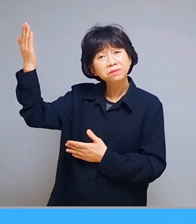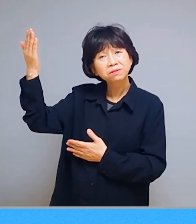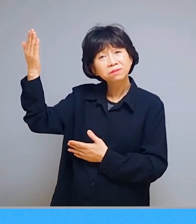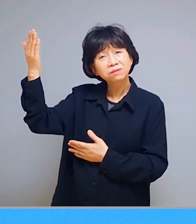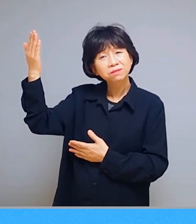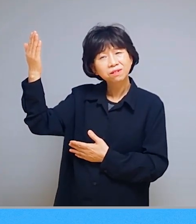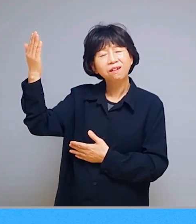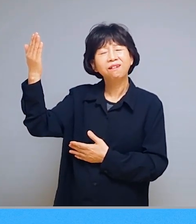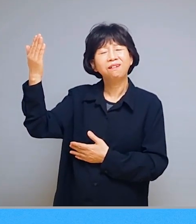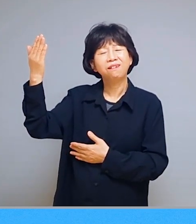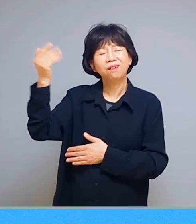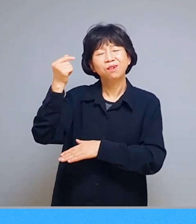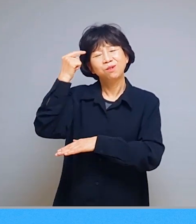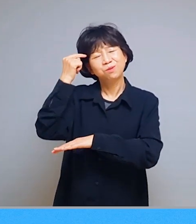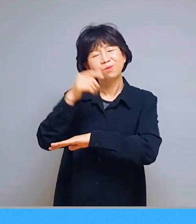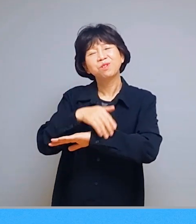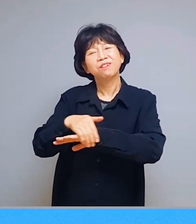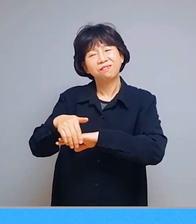거예요.